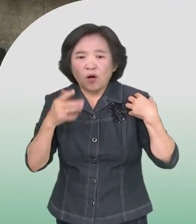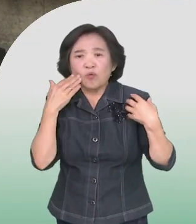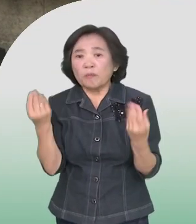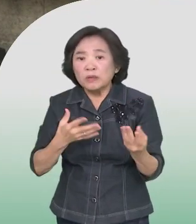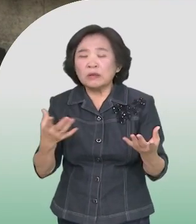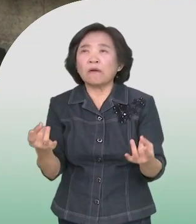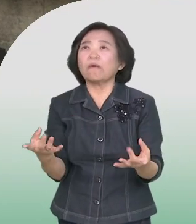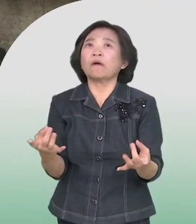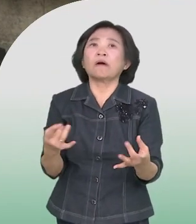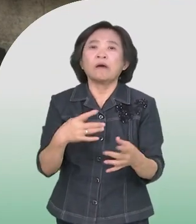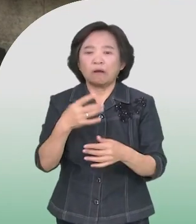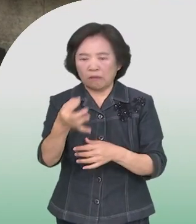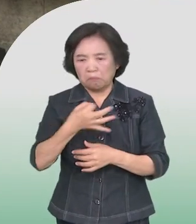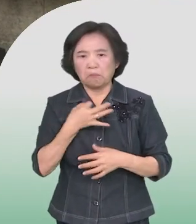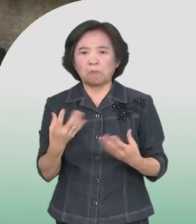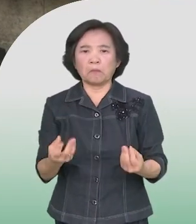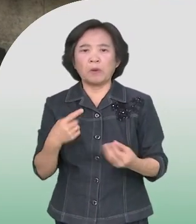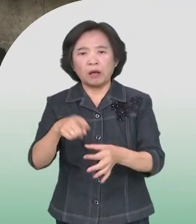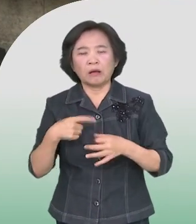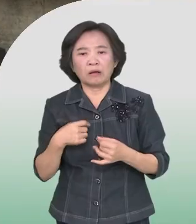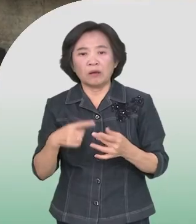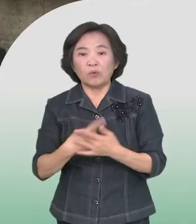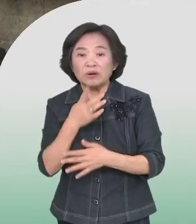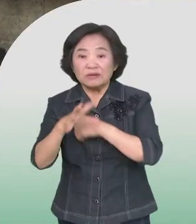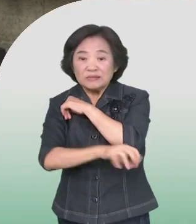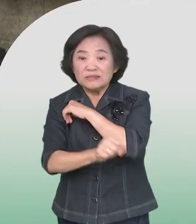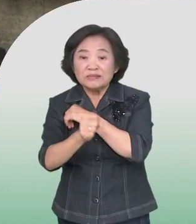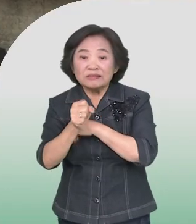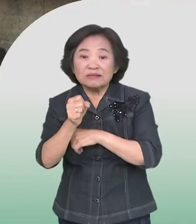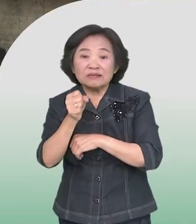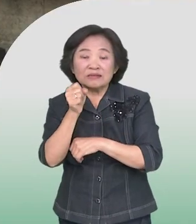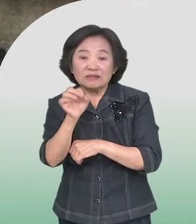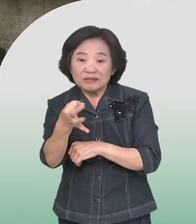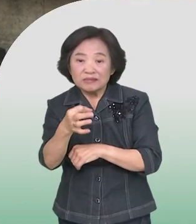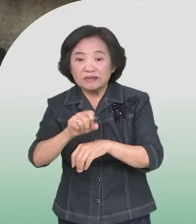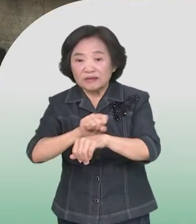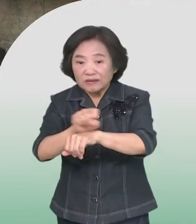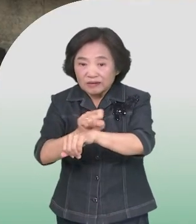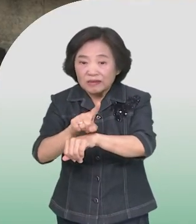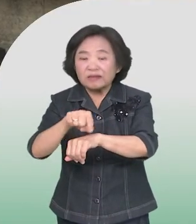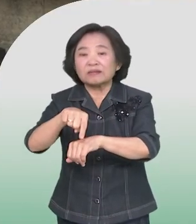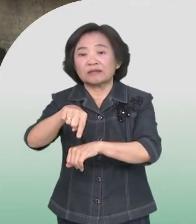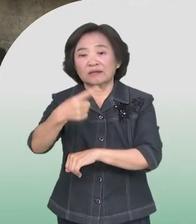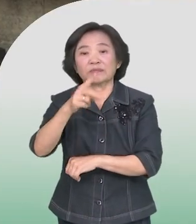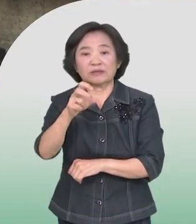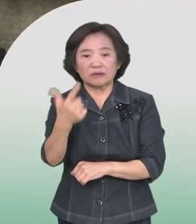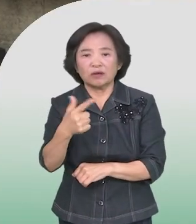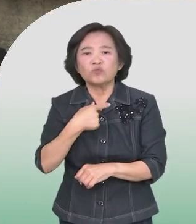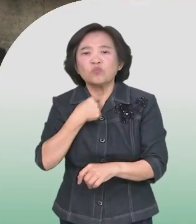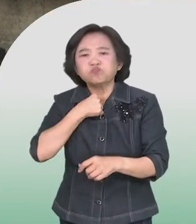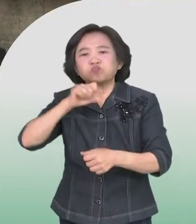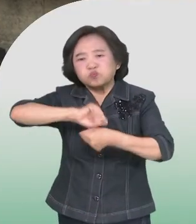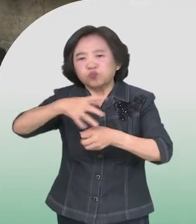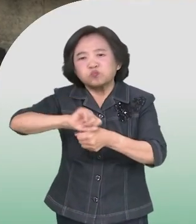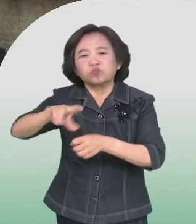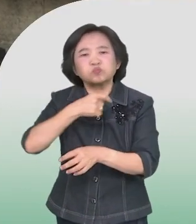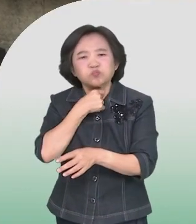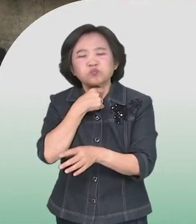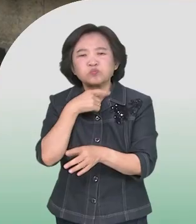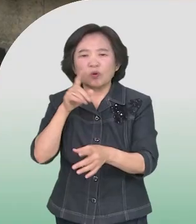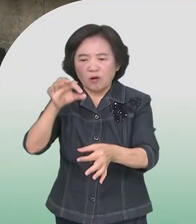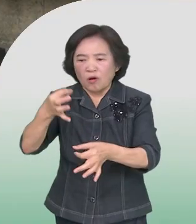时候他没有钱赚，那他不想只做基本薪。支的176个小时，他想要再额外增加他的加